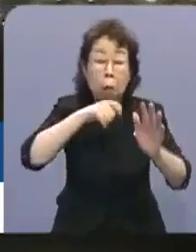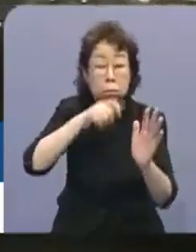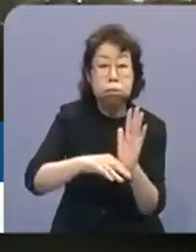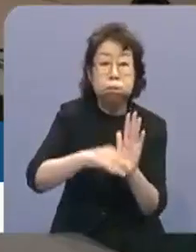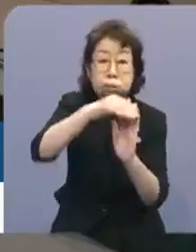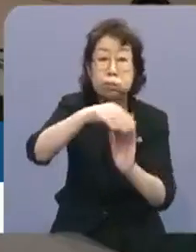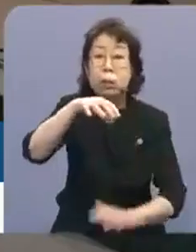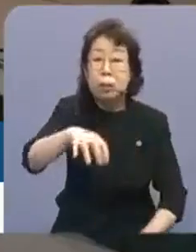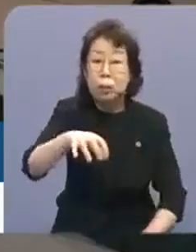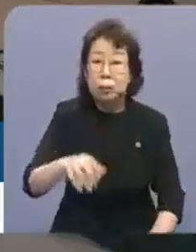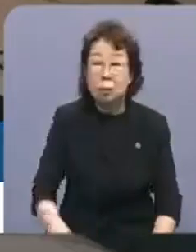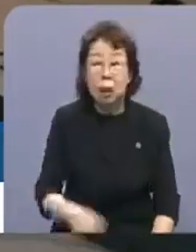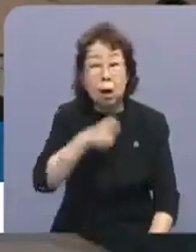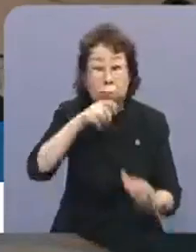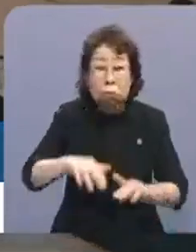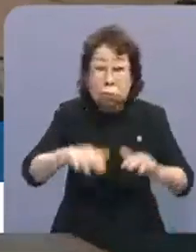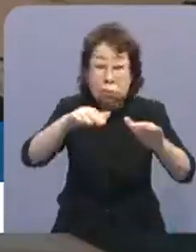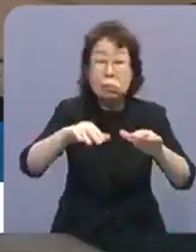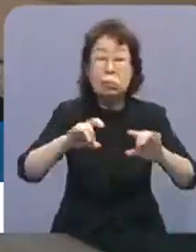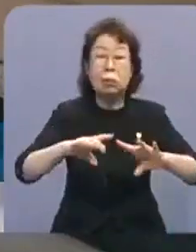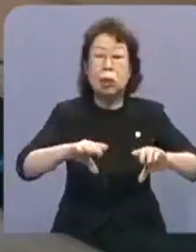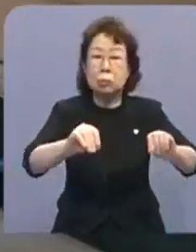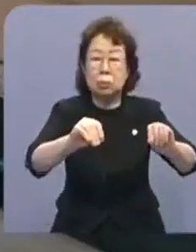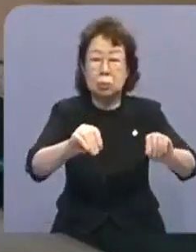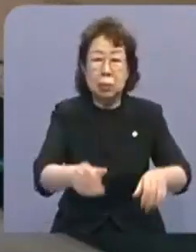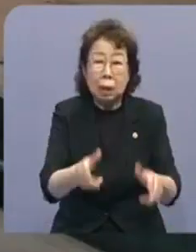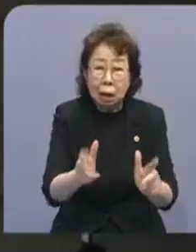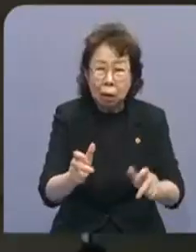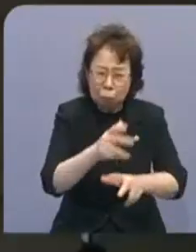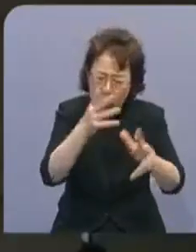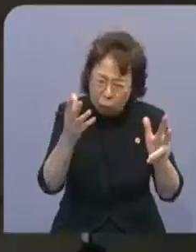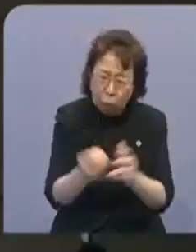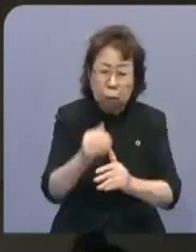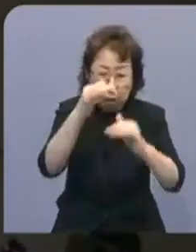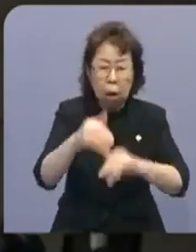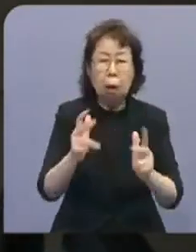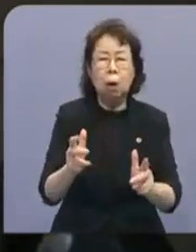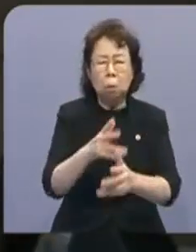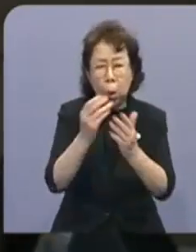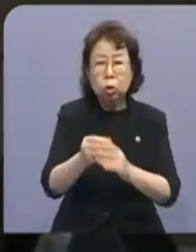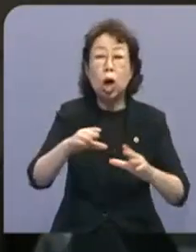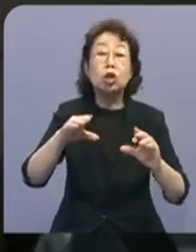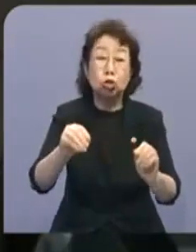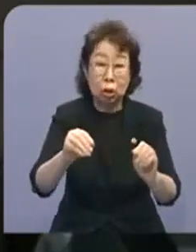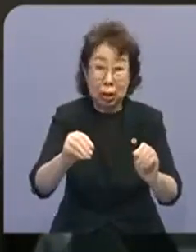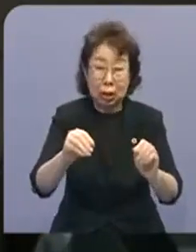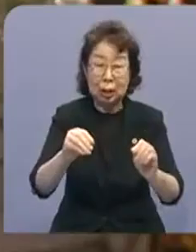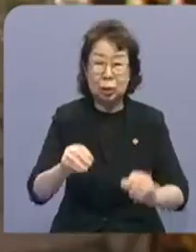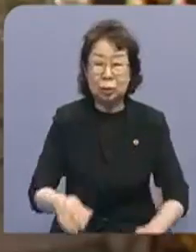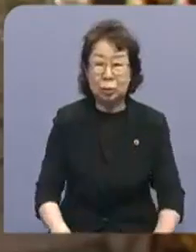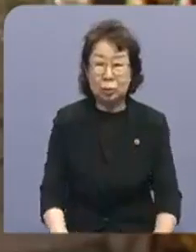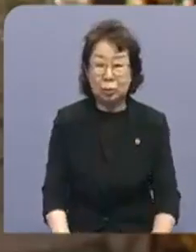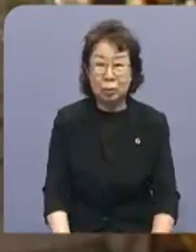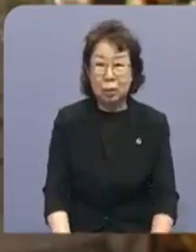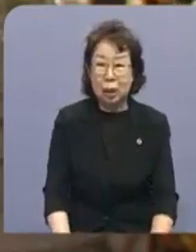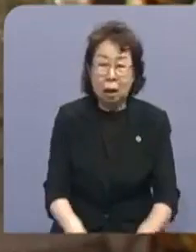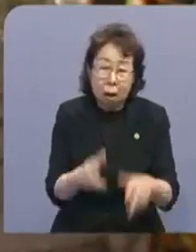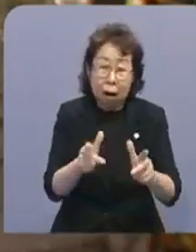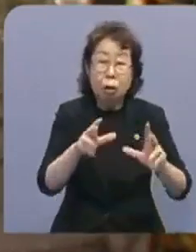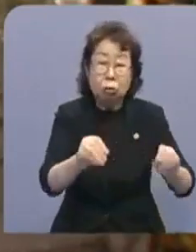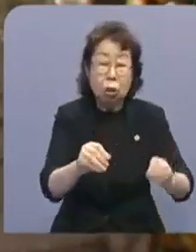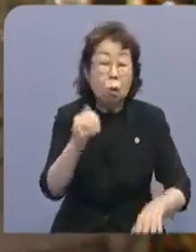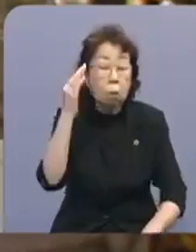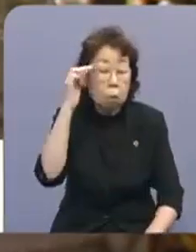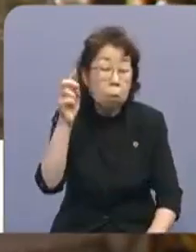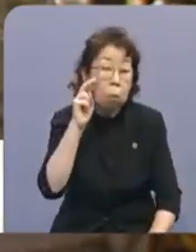포항제철소. 침수로 정전돼 생산과 출하 등 모든 공장 가동이 전면 중단됐습니다. 가동 중단 며칠